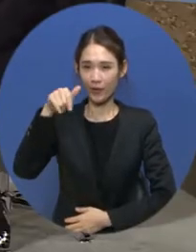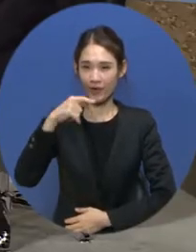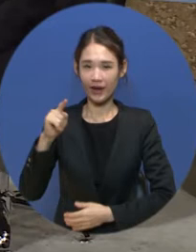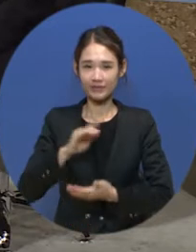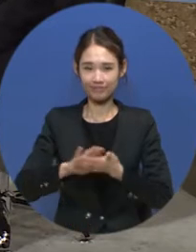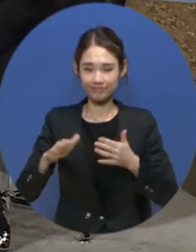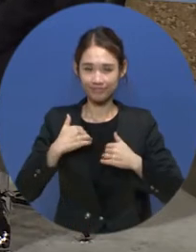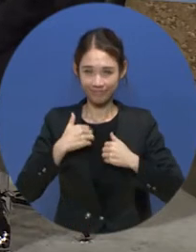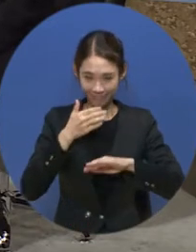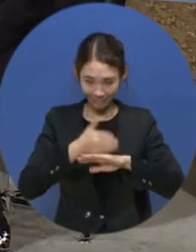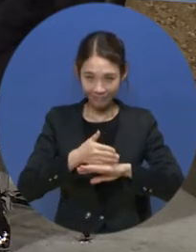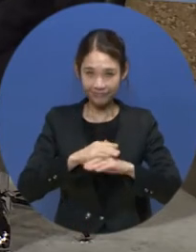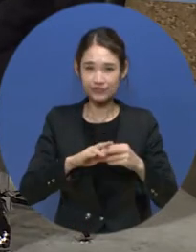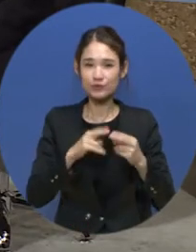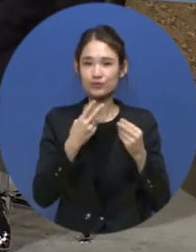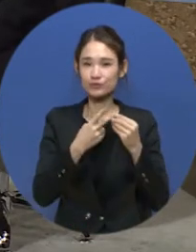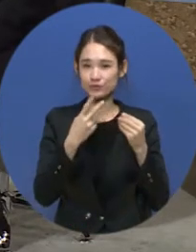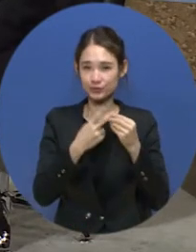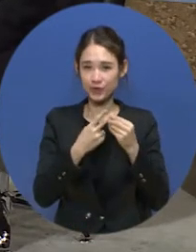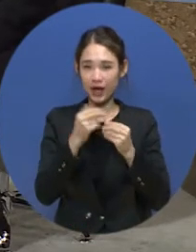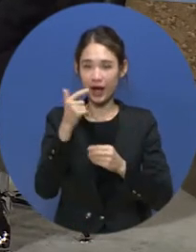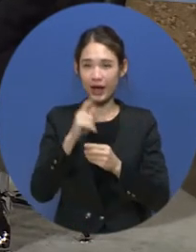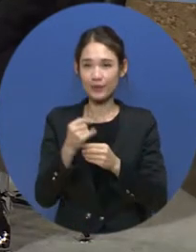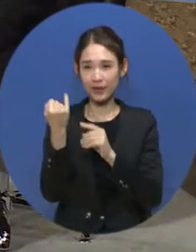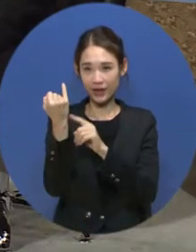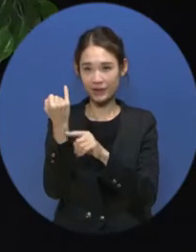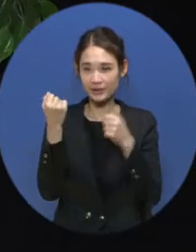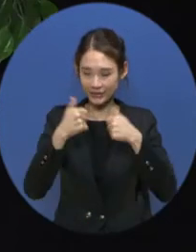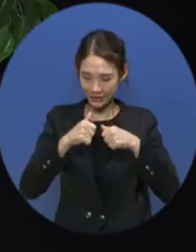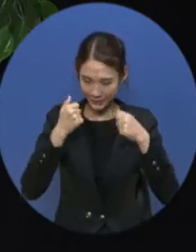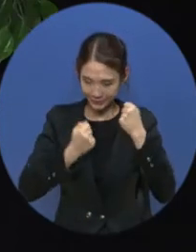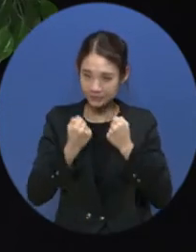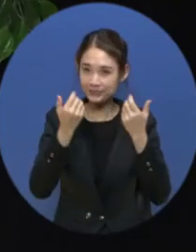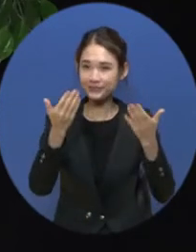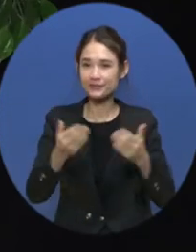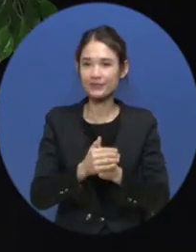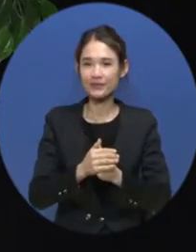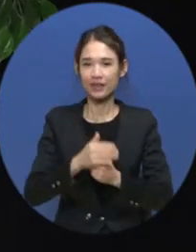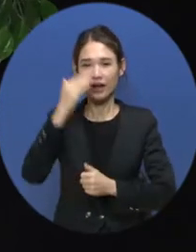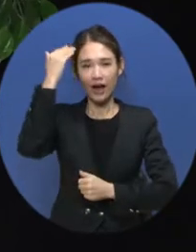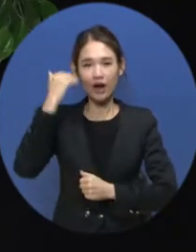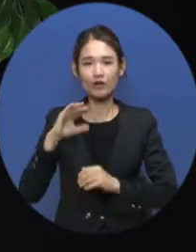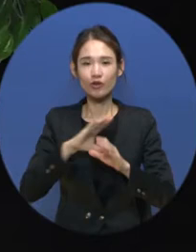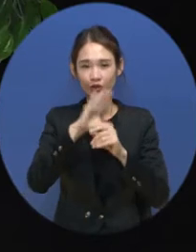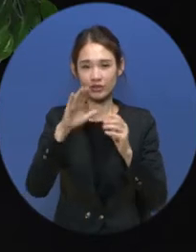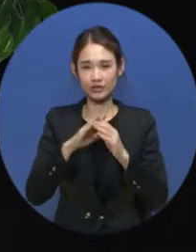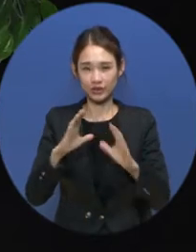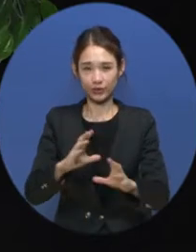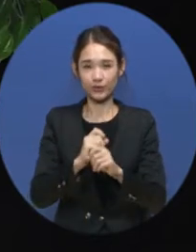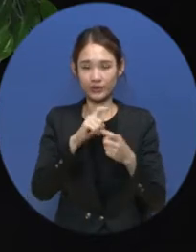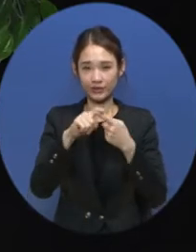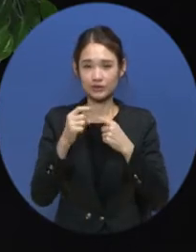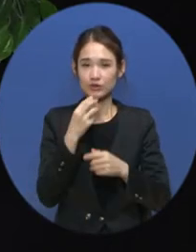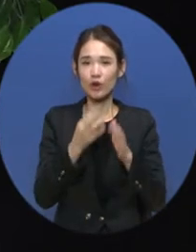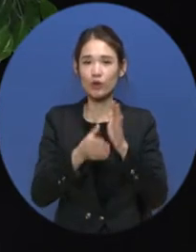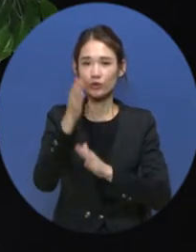감사합니다. 네, 이어서 네, 한 회장님께서도 인사 말씀 부탁드립니다. 네. 한국어린이집총연합회